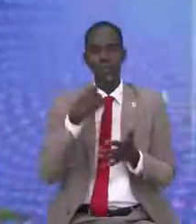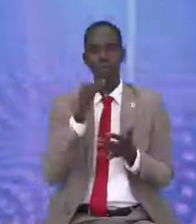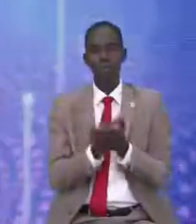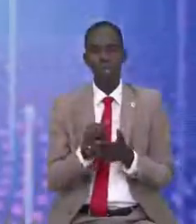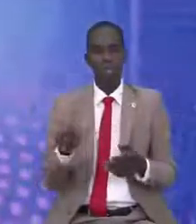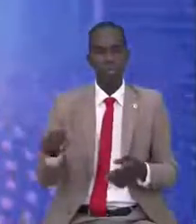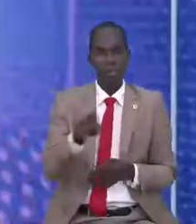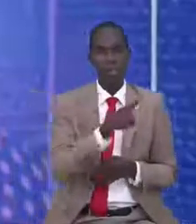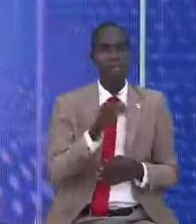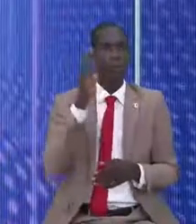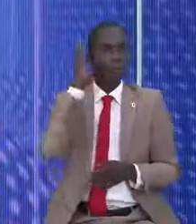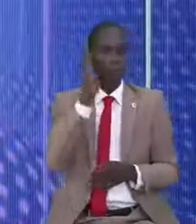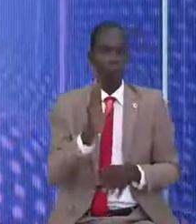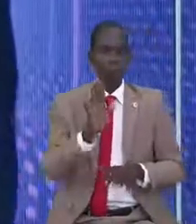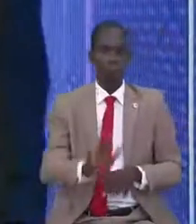exhortant,